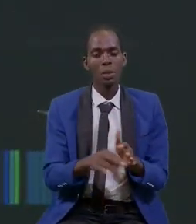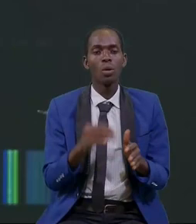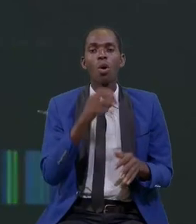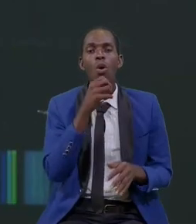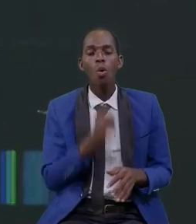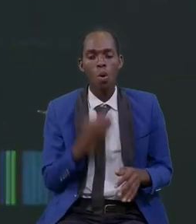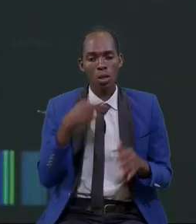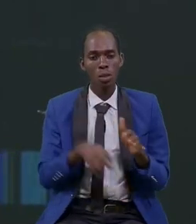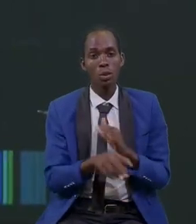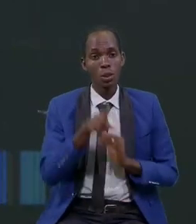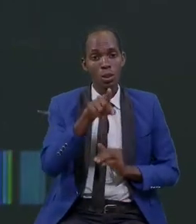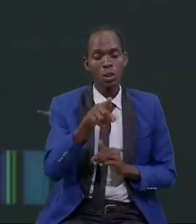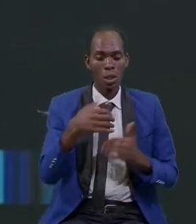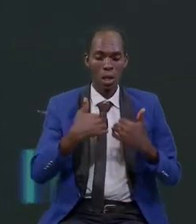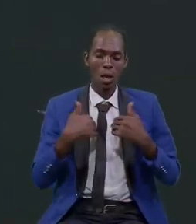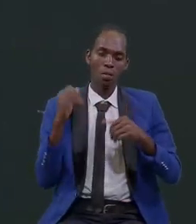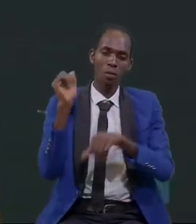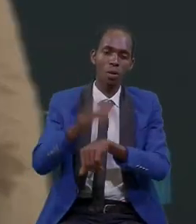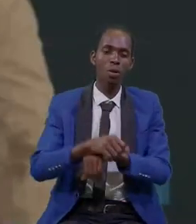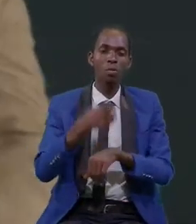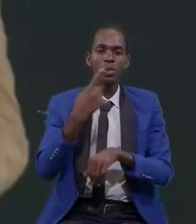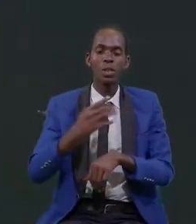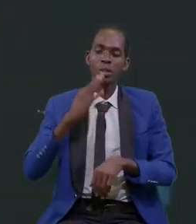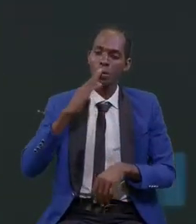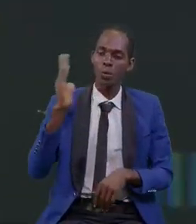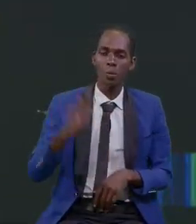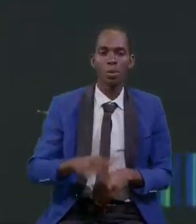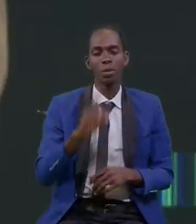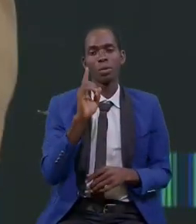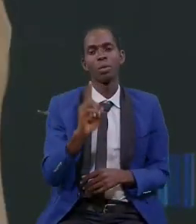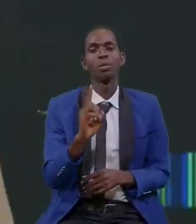Vous avez vaincu le méchant.